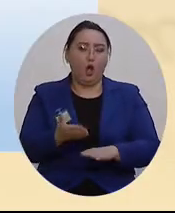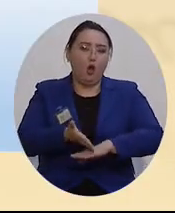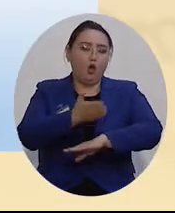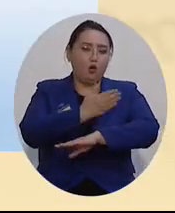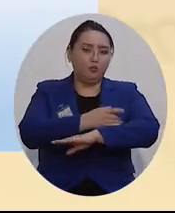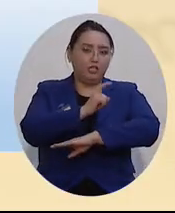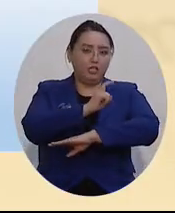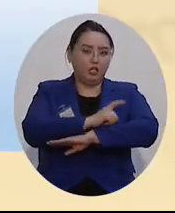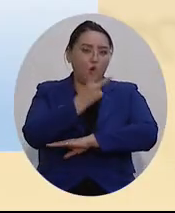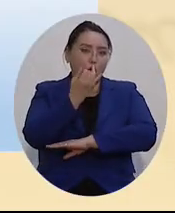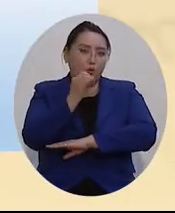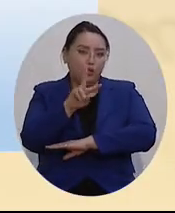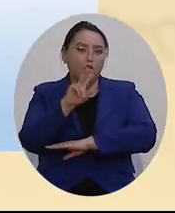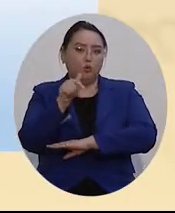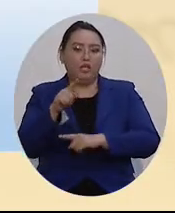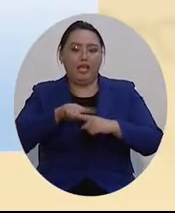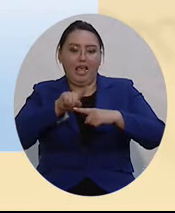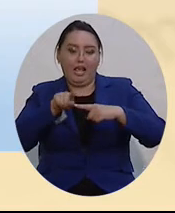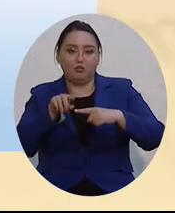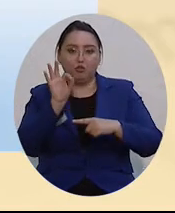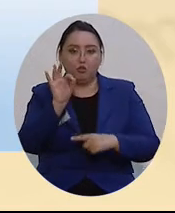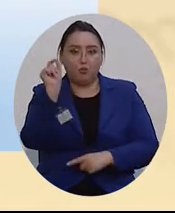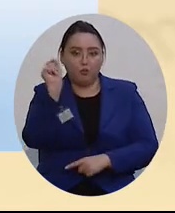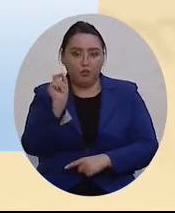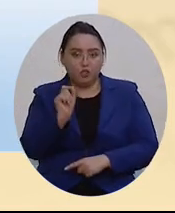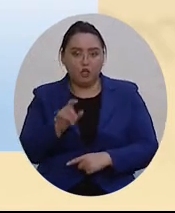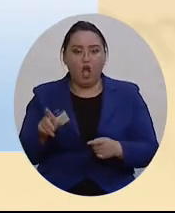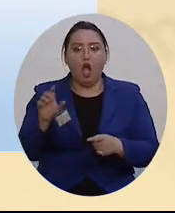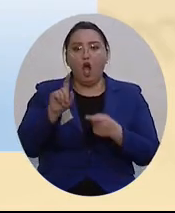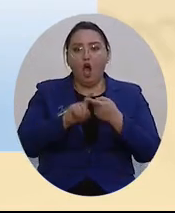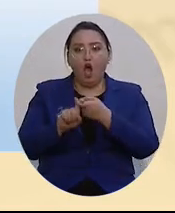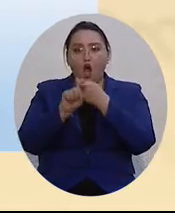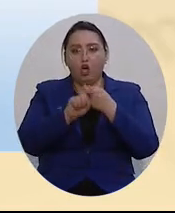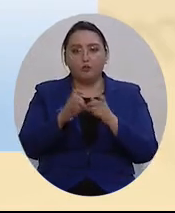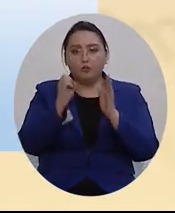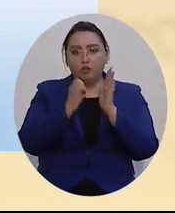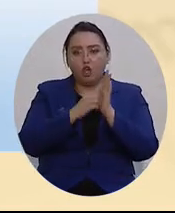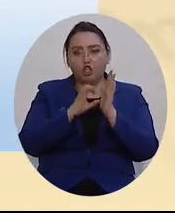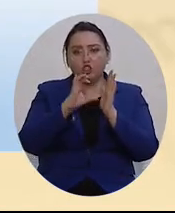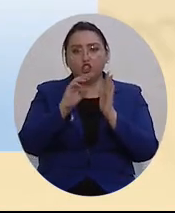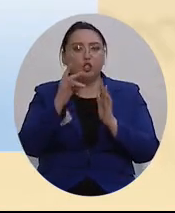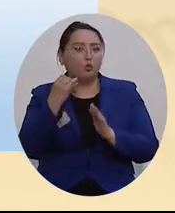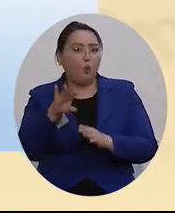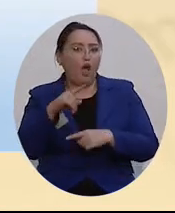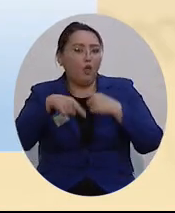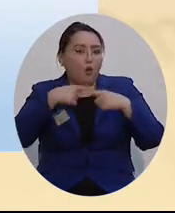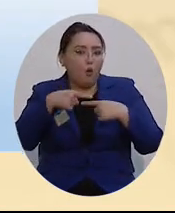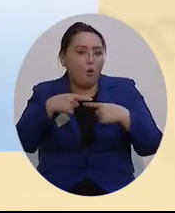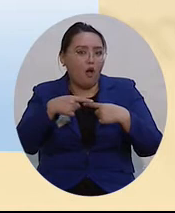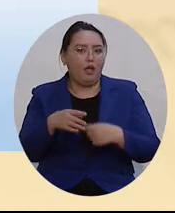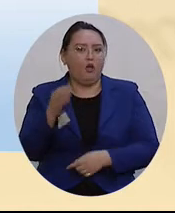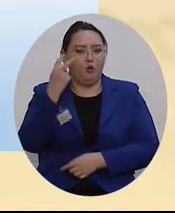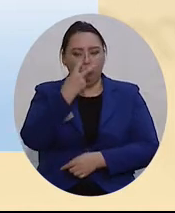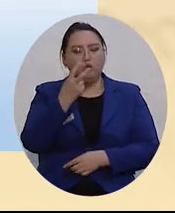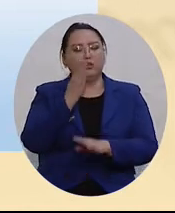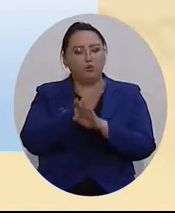хичээлүүдээр үйл үндэсээ зураг зөв бичих, за холбох ёсны тухай дүрм үтцсэн учраас үйл үгэн дээрээ ялангуяа алдаа гаргаагүй гэдэгт